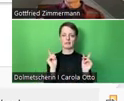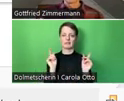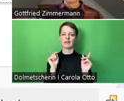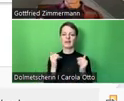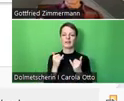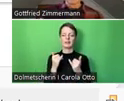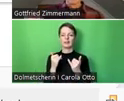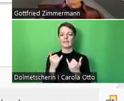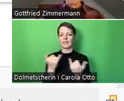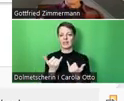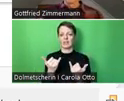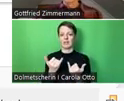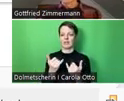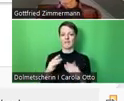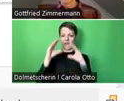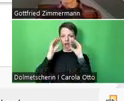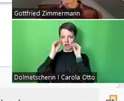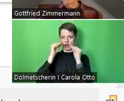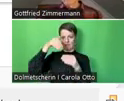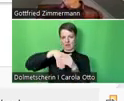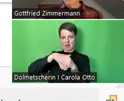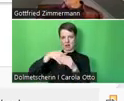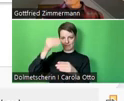interpretieren muss. Oder Sie fügen das